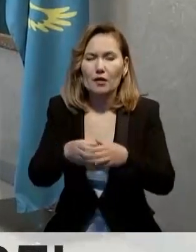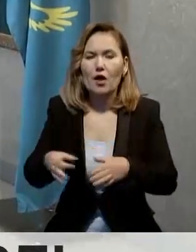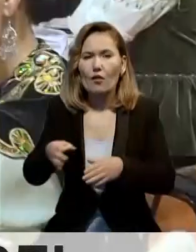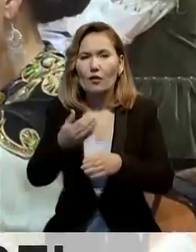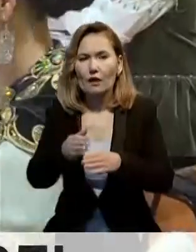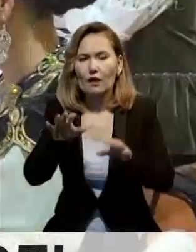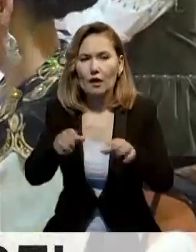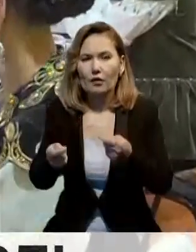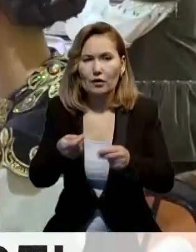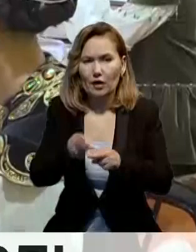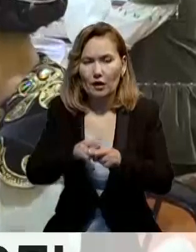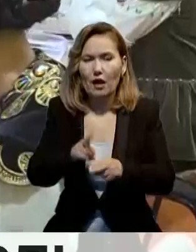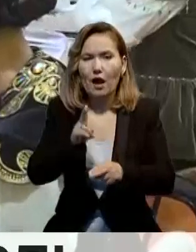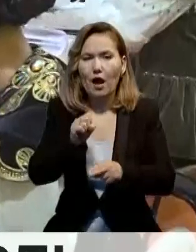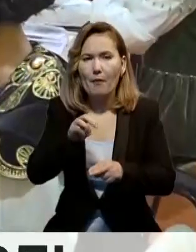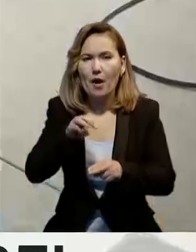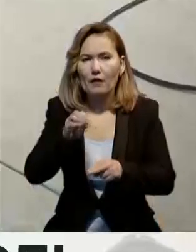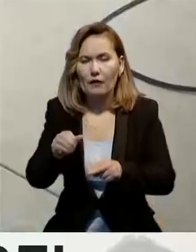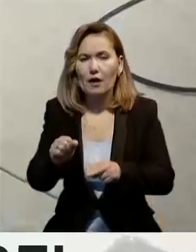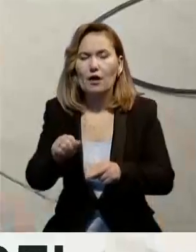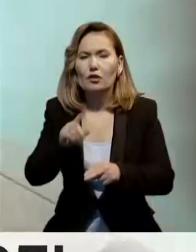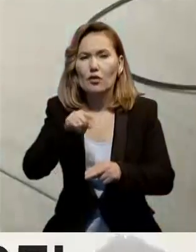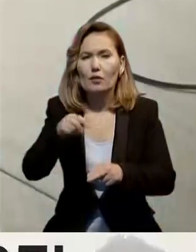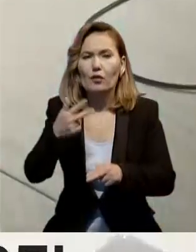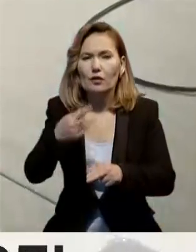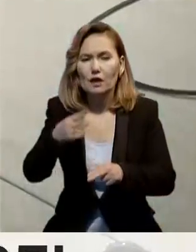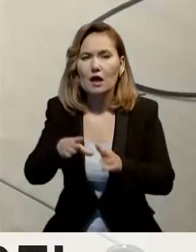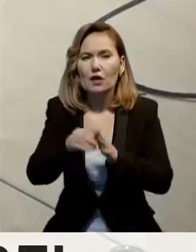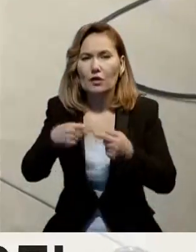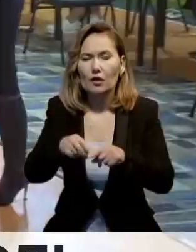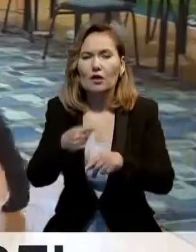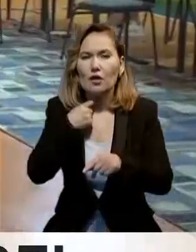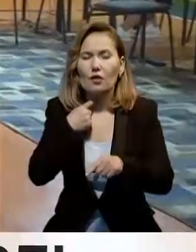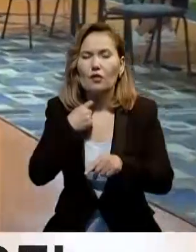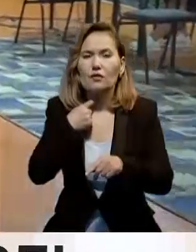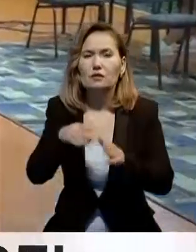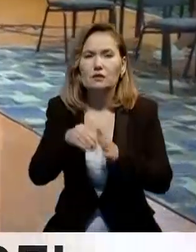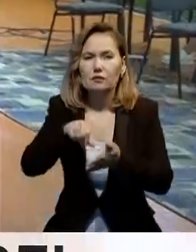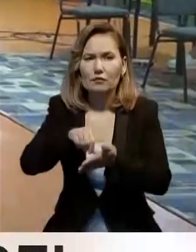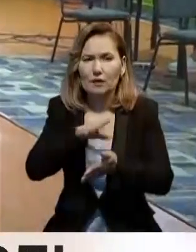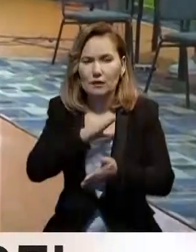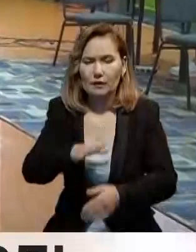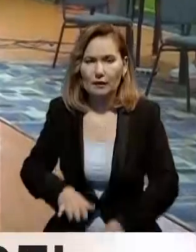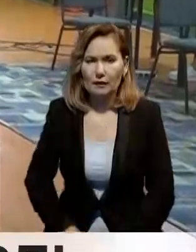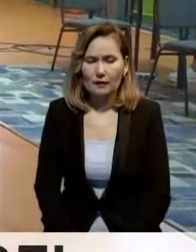облыстық филиалының төрағасы Нұрайнаш Қамалова нөмірі 34-ші сайлау учаскесінде дауыс берді.